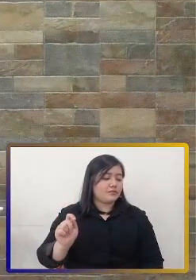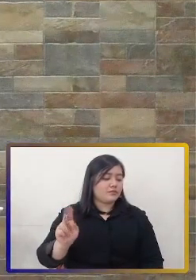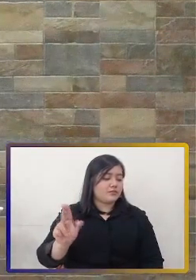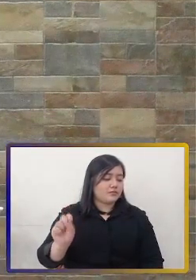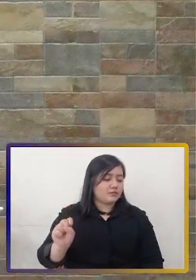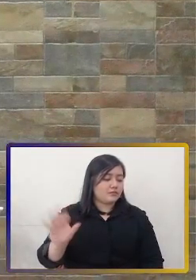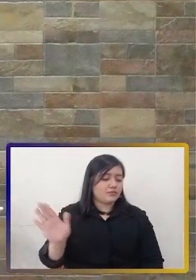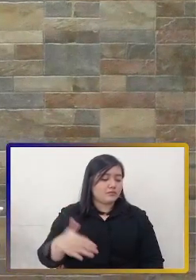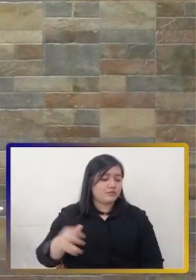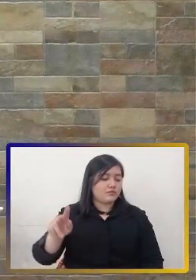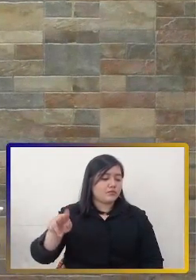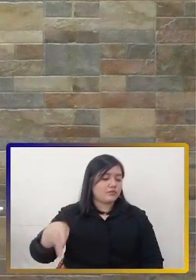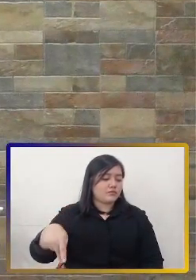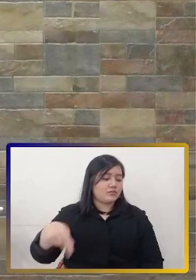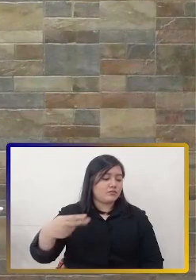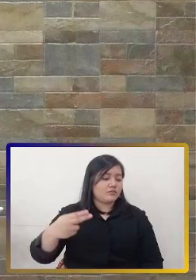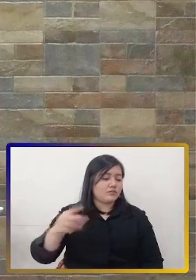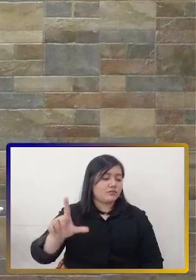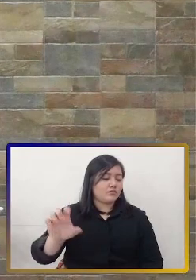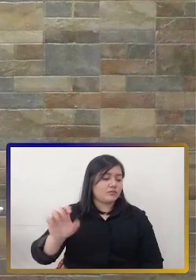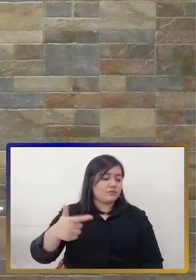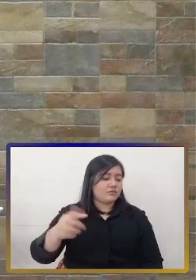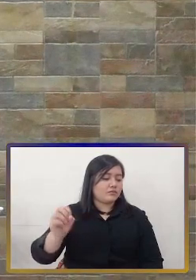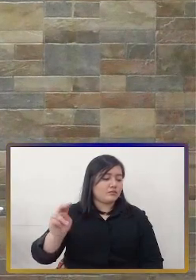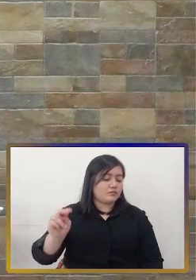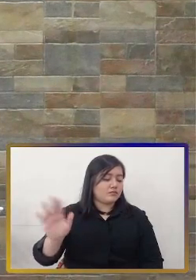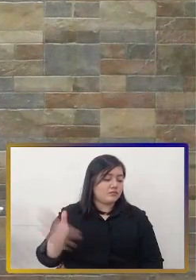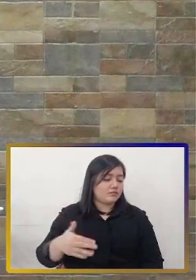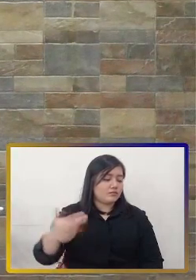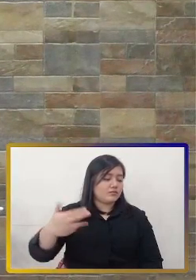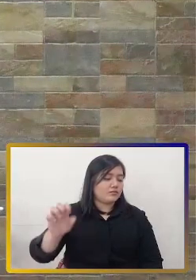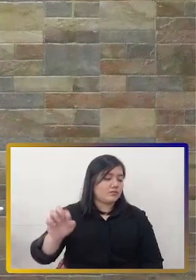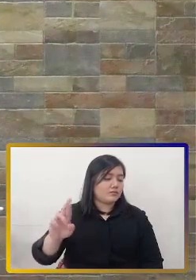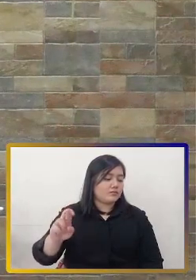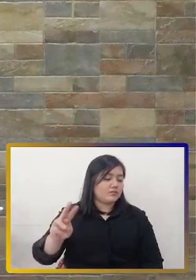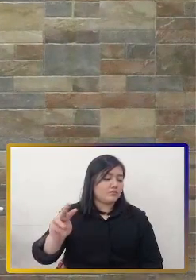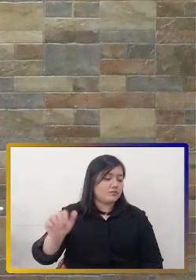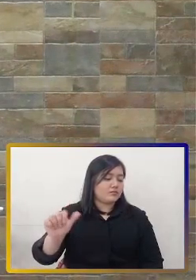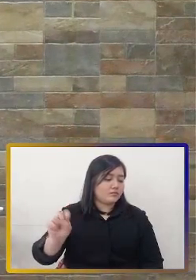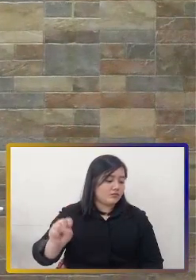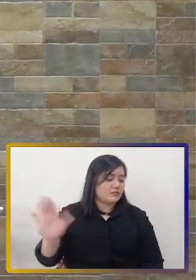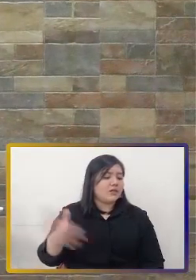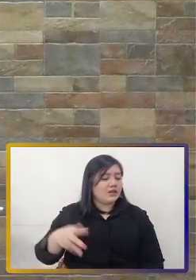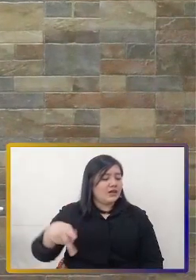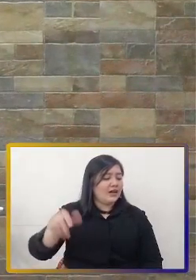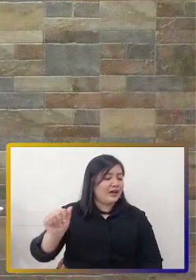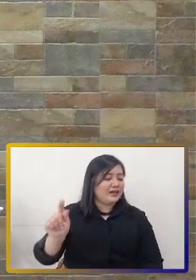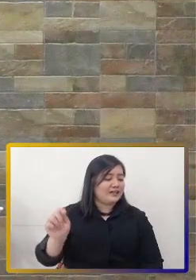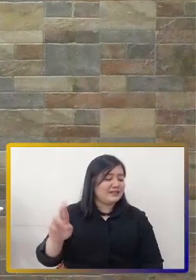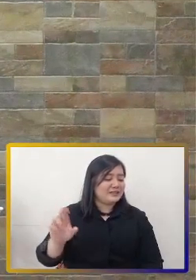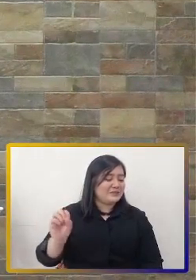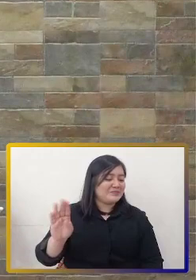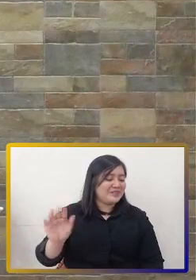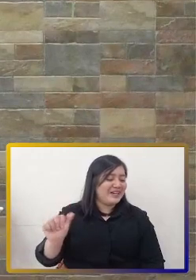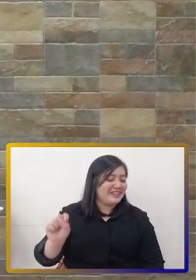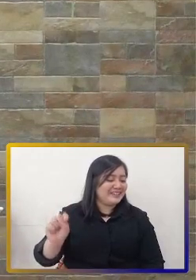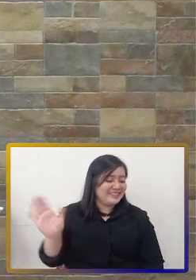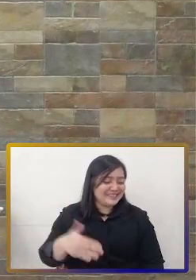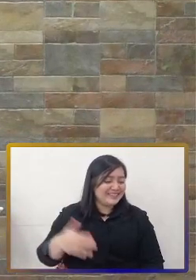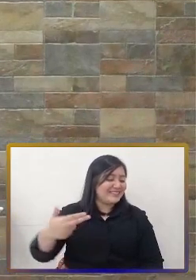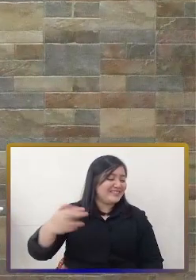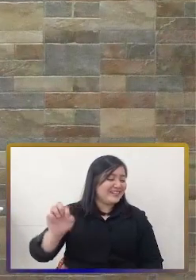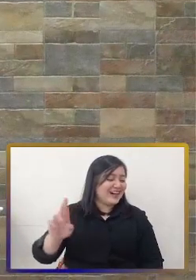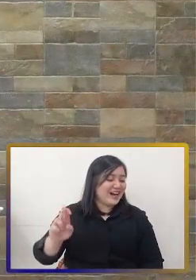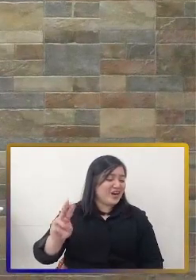Asyncritus, Phlegon, Hermas, Patrobas, Hermes, and the brethren which